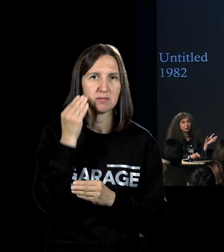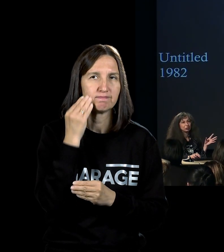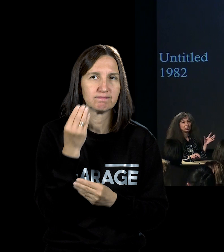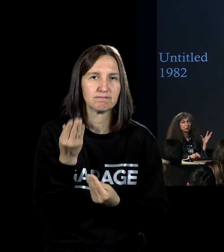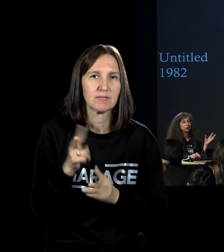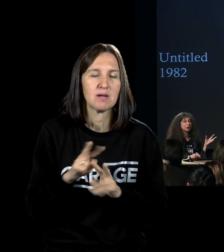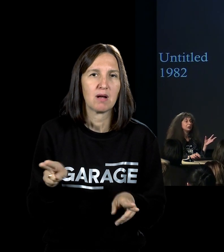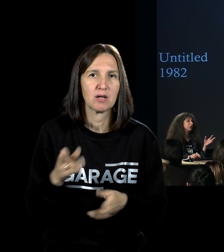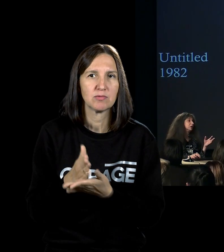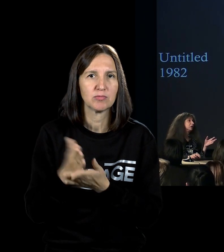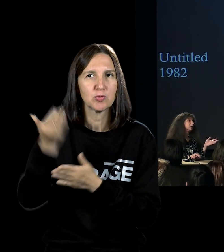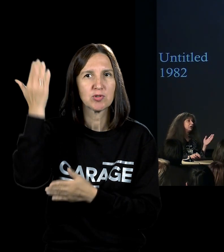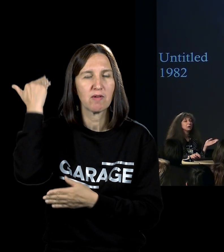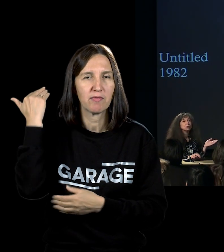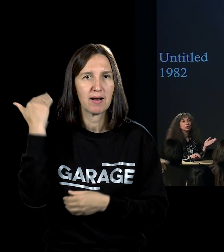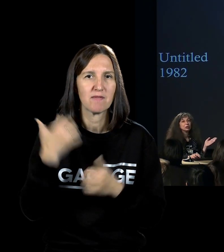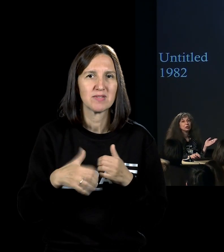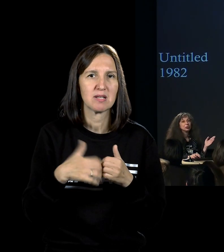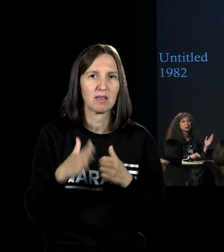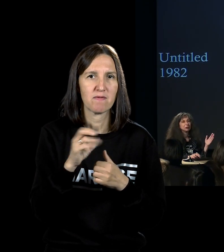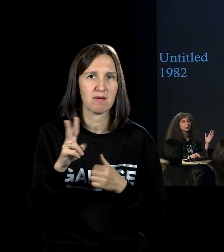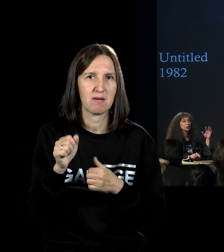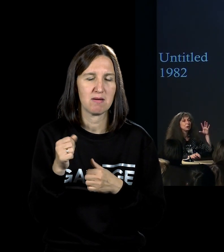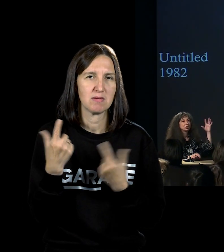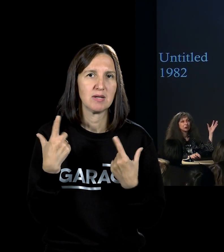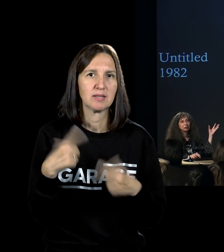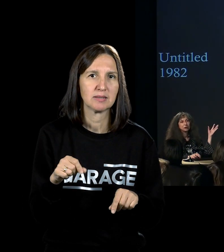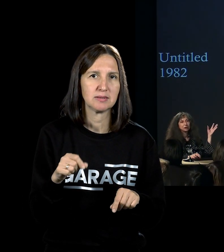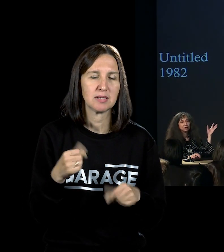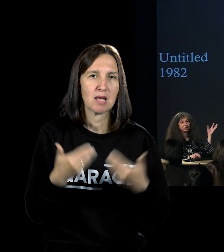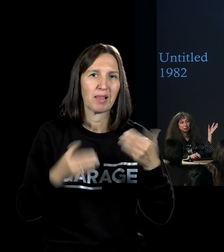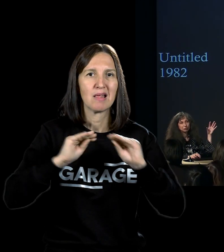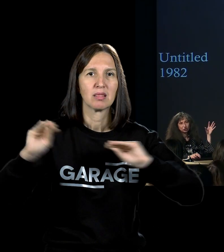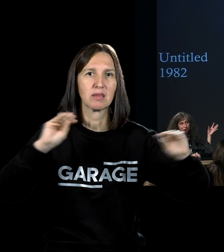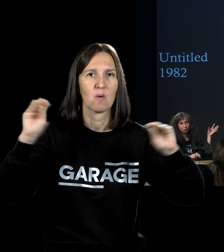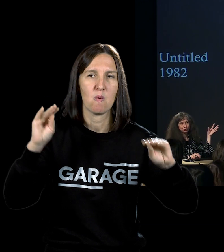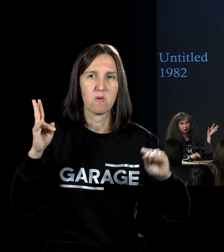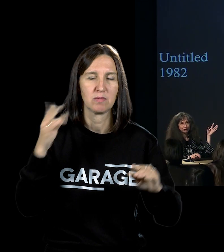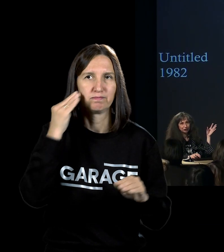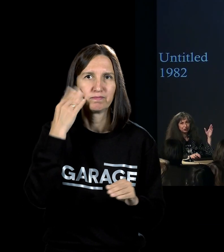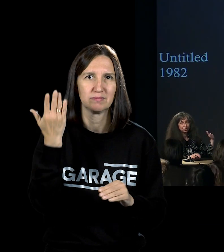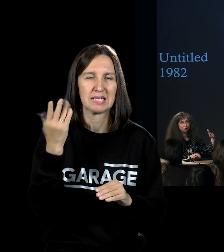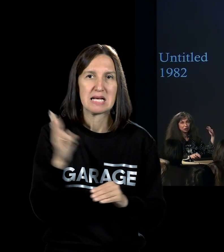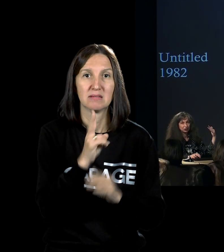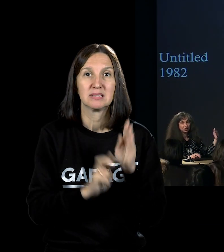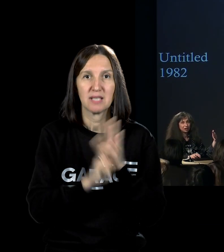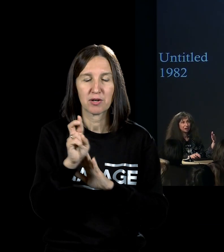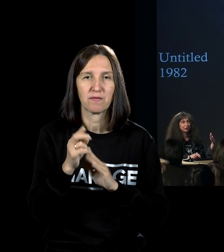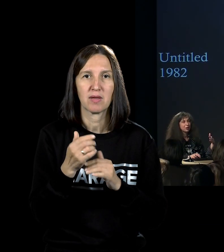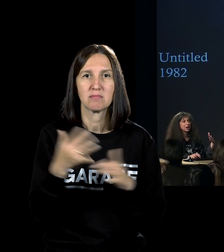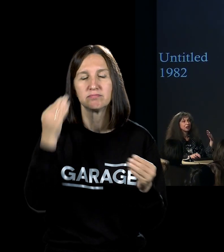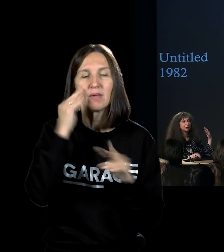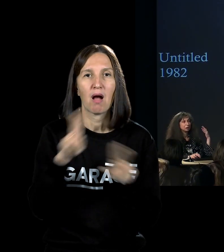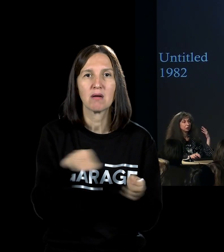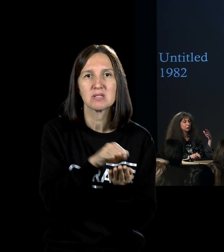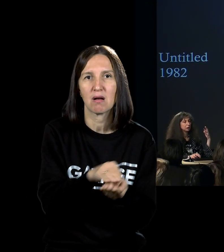которые существовали в средневековой Европе, где там декор церквей делался, например, из черепов и костей, как любые